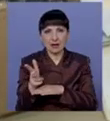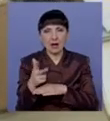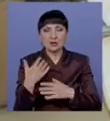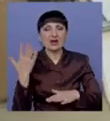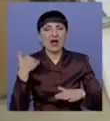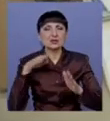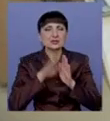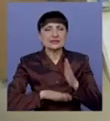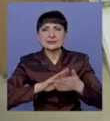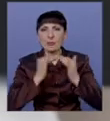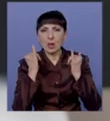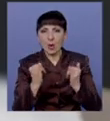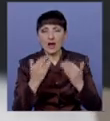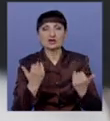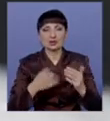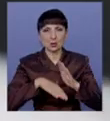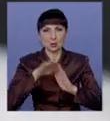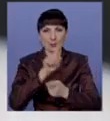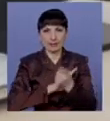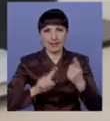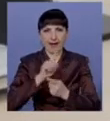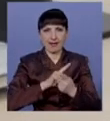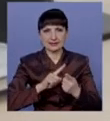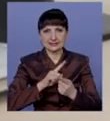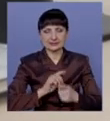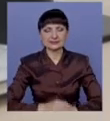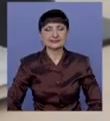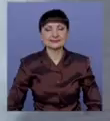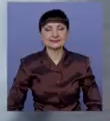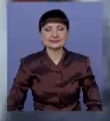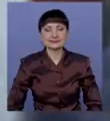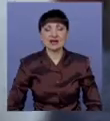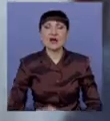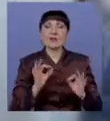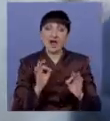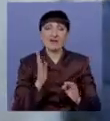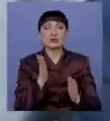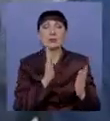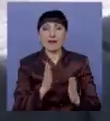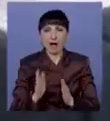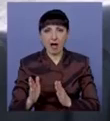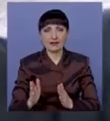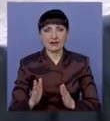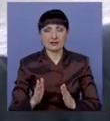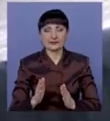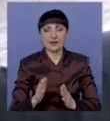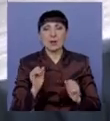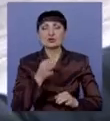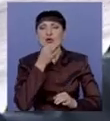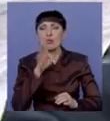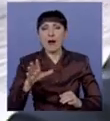удручающая ситуация на дорогах Нур-Султана резко поменялась в лучшую сторону. Правильно, с одной стороны, порядок будет, без свидетельков не будет. Можно любую